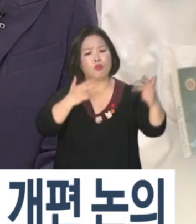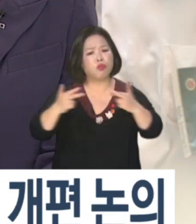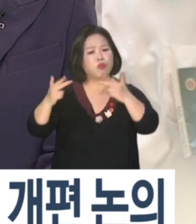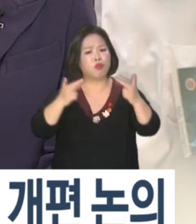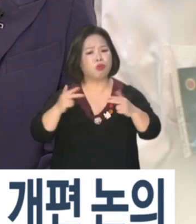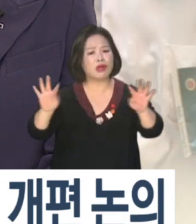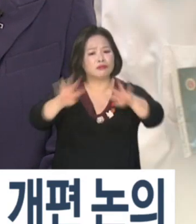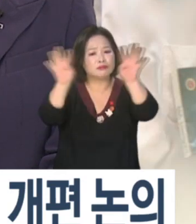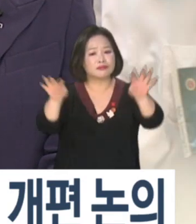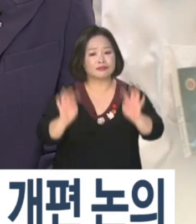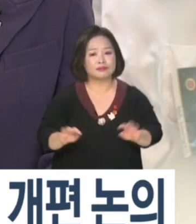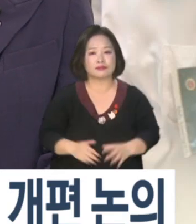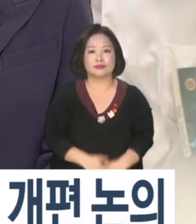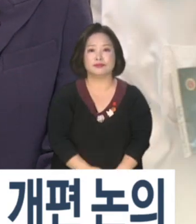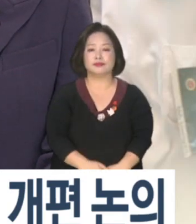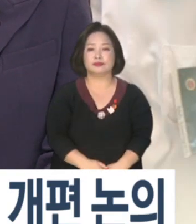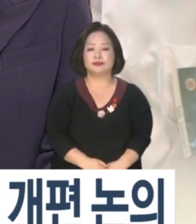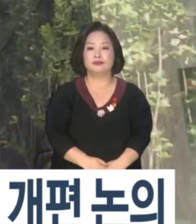걸까요 배삼진